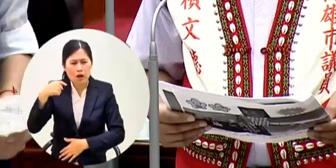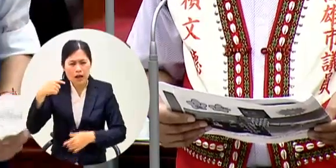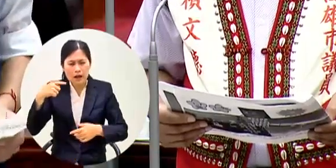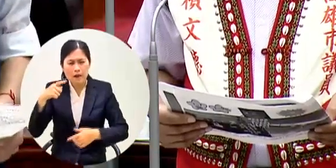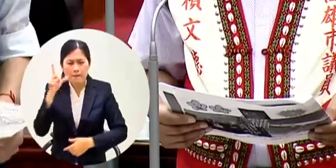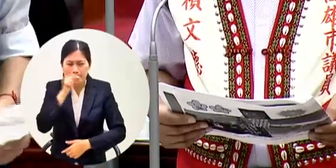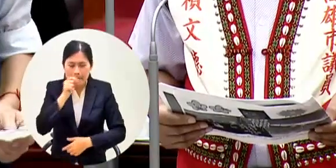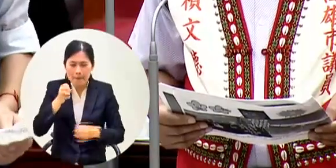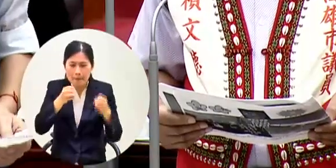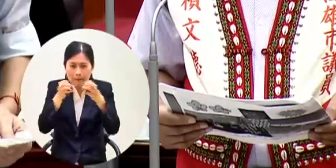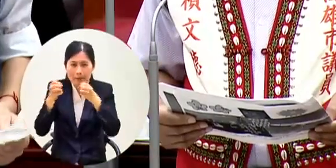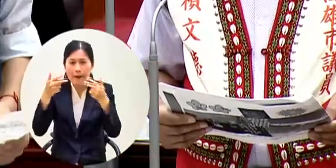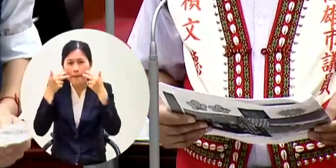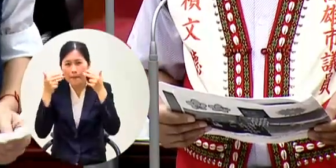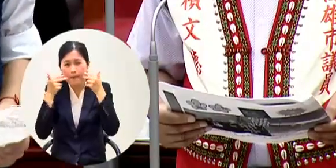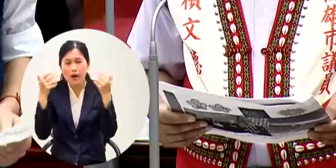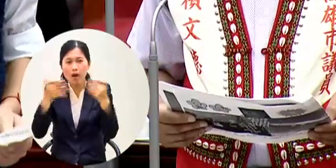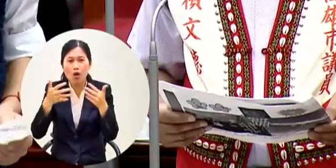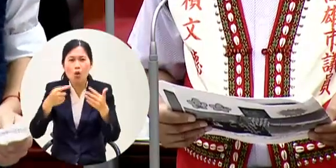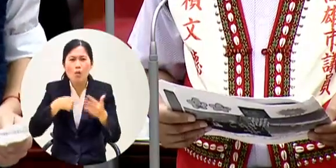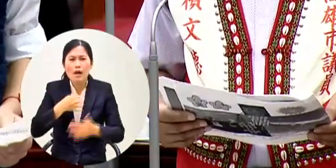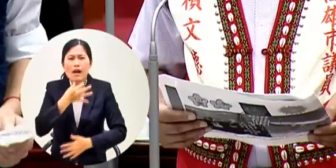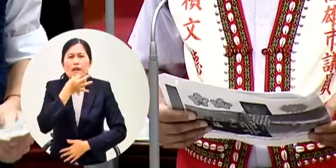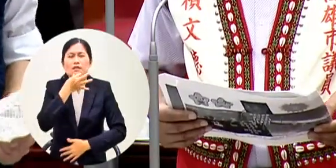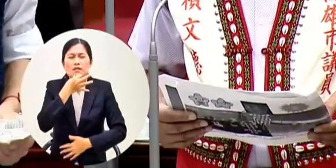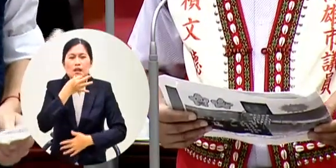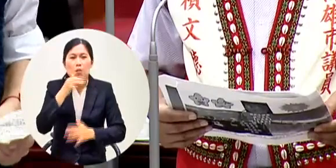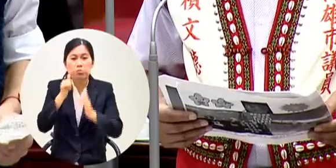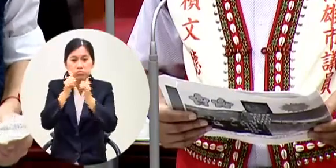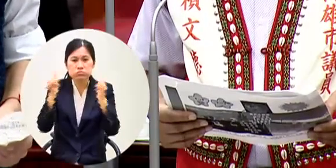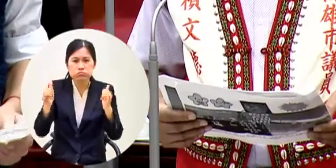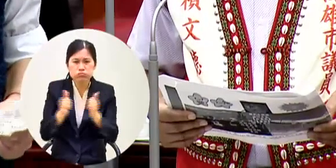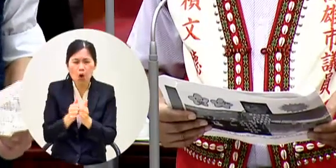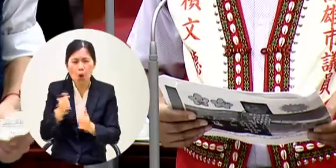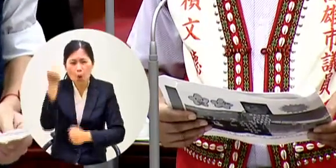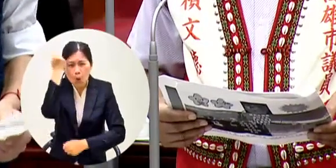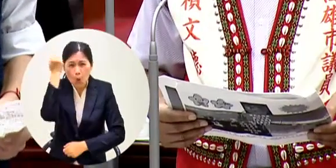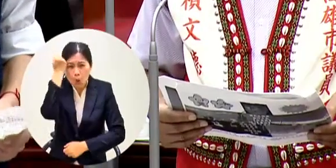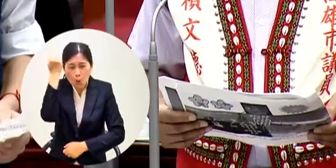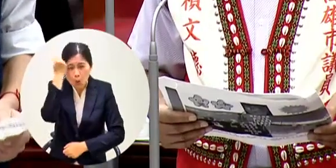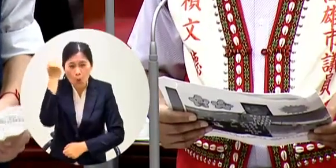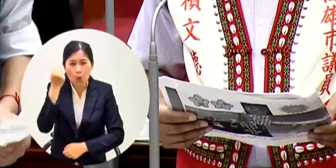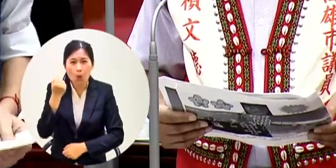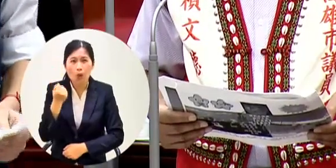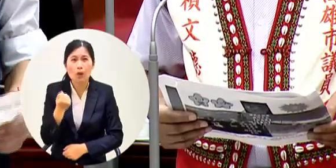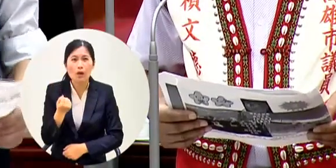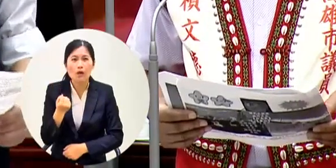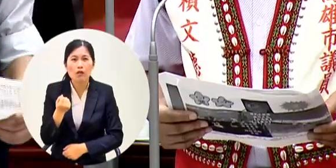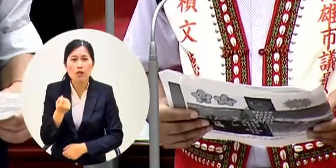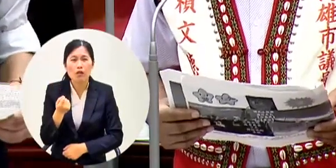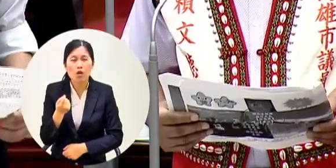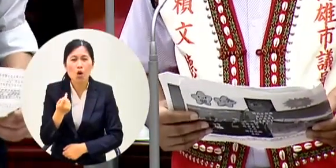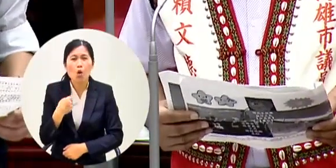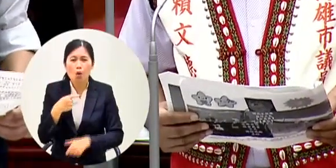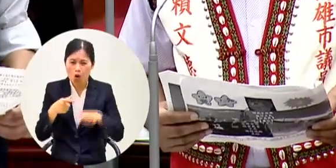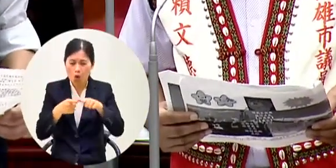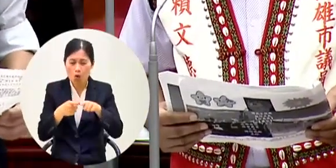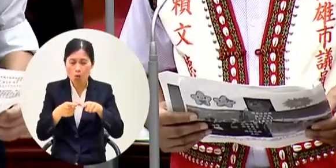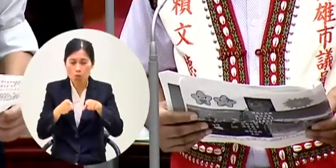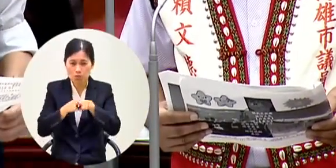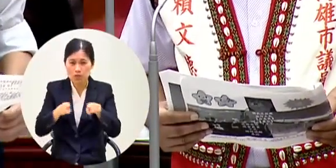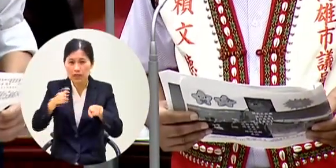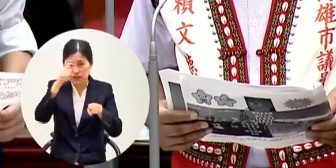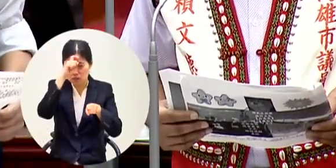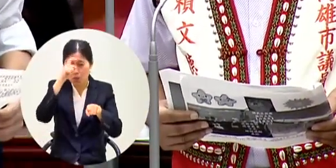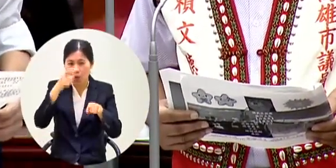报告一下，高雄市政府不光是我还有我们团队连议长在内，我们时常都聊到原乡的问题，我